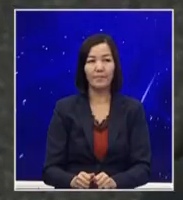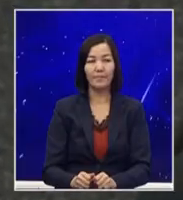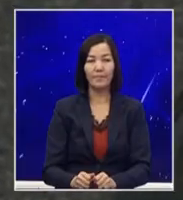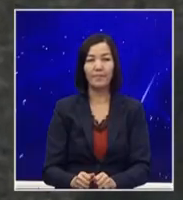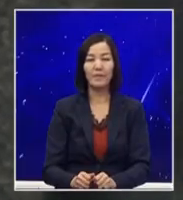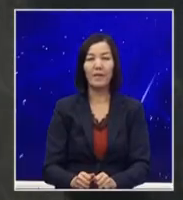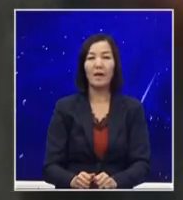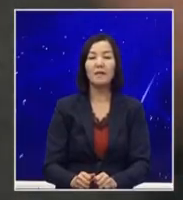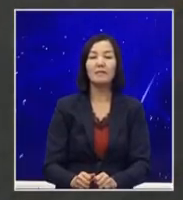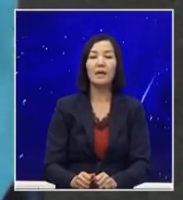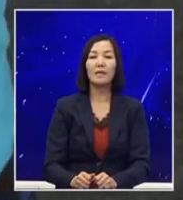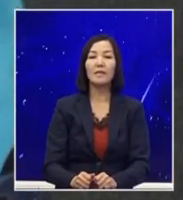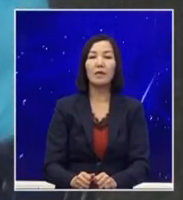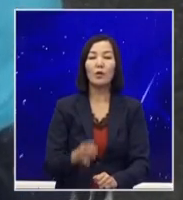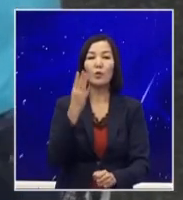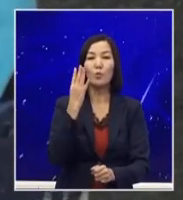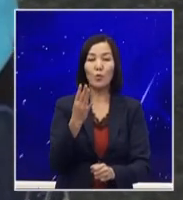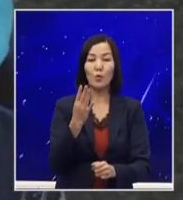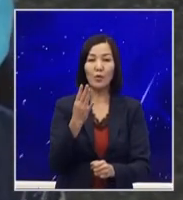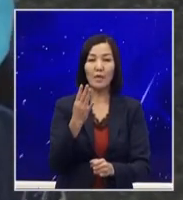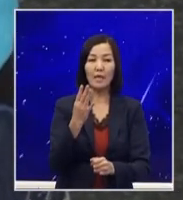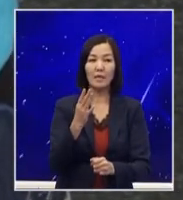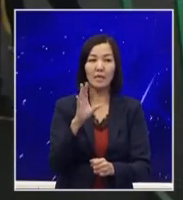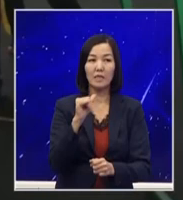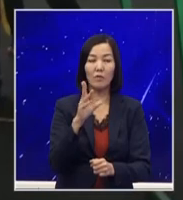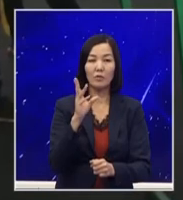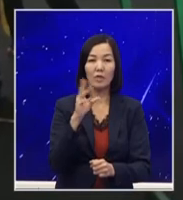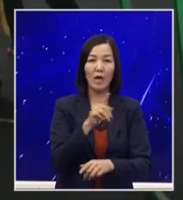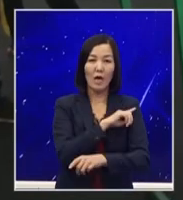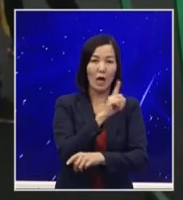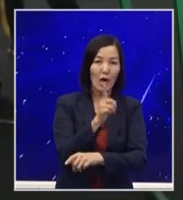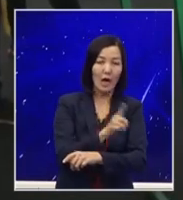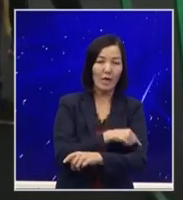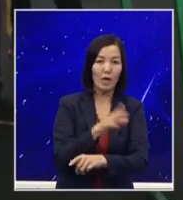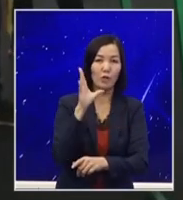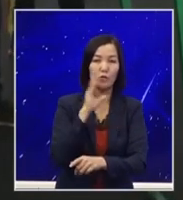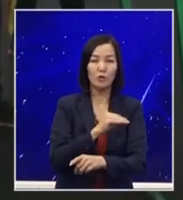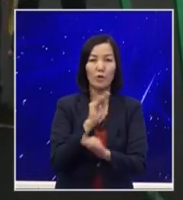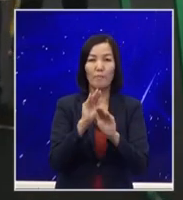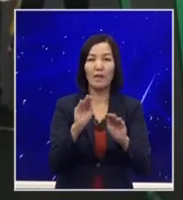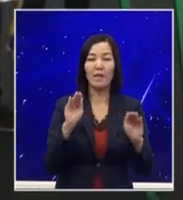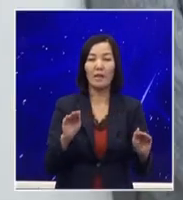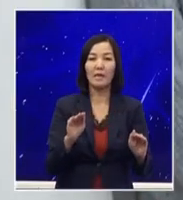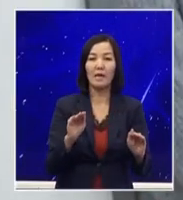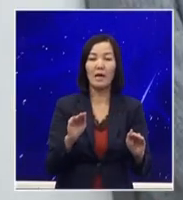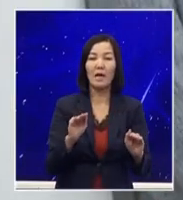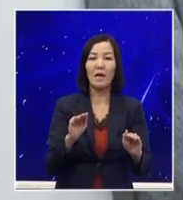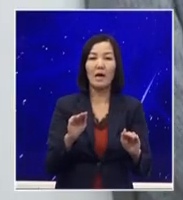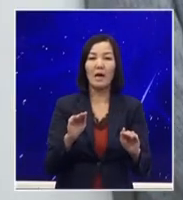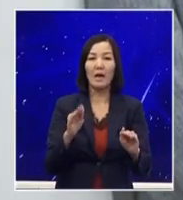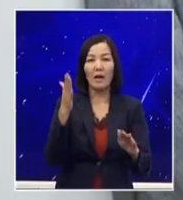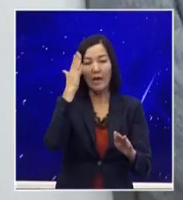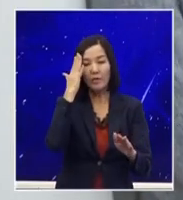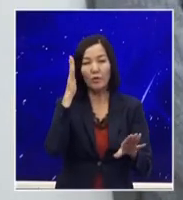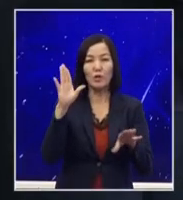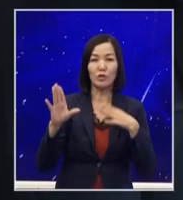Баспармағы балтаға сап болса, төрт саусағы атархандар қазықтай қара күш иесі кегендік жеткіншектерге күш баптаудың әртүрлі